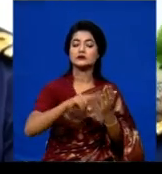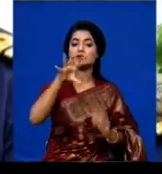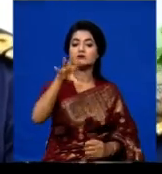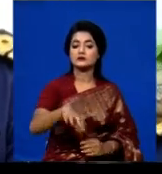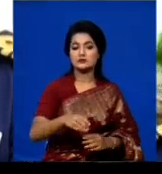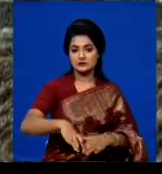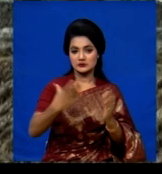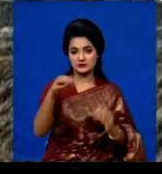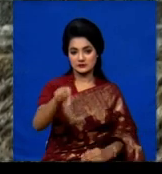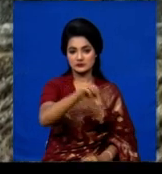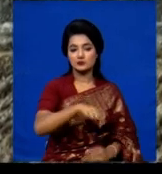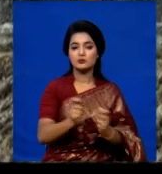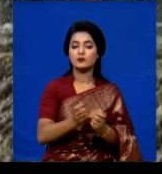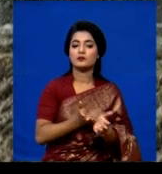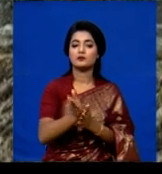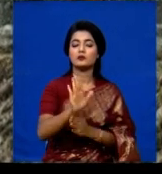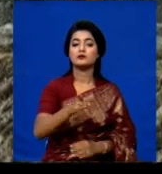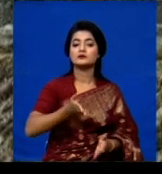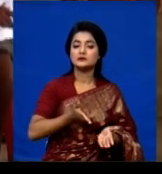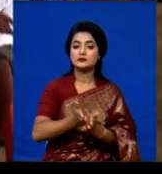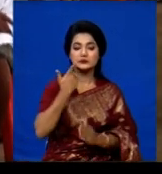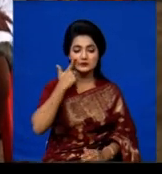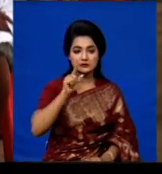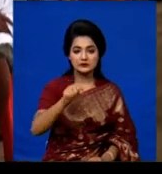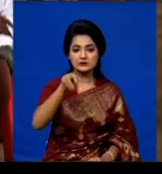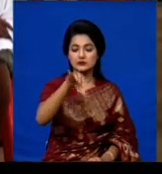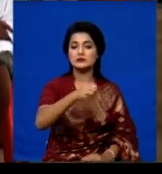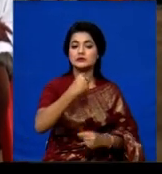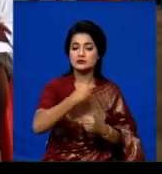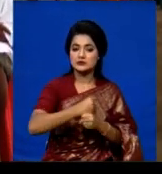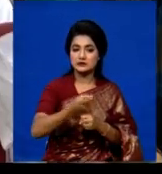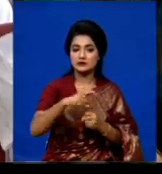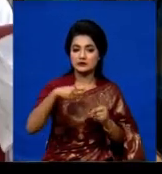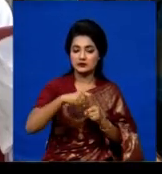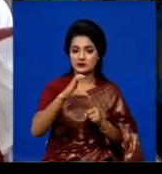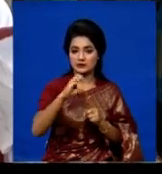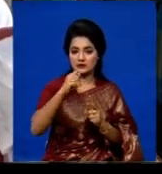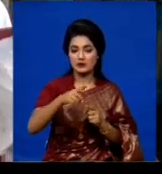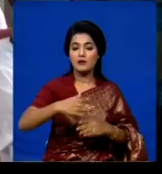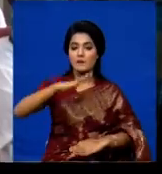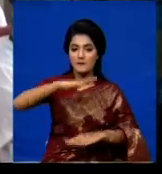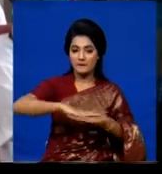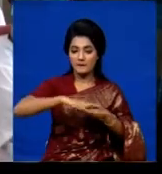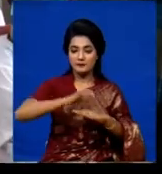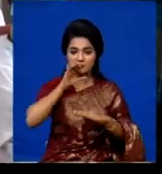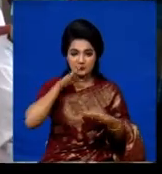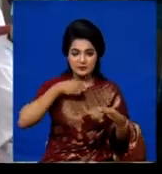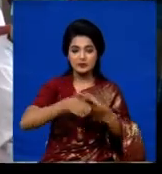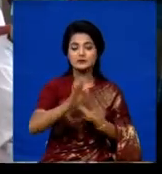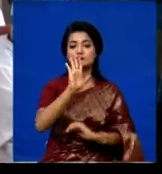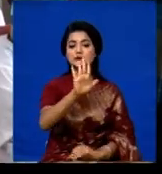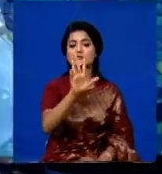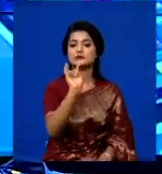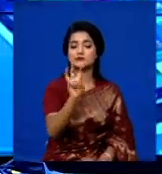শুরু করেছে। চলতি সপ্তাহে কয়রার গোলখালি, গাবুরা, জোরসিং ও আংটিহারা বেরি বাঁধে প্রায় 5,000